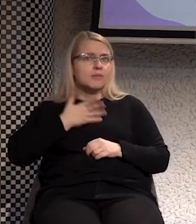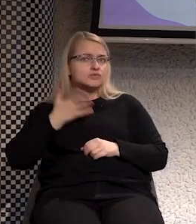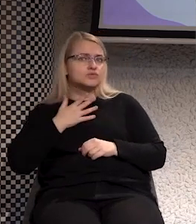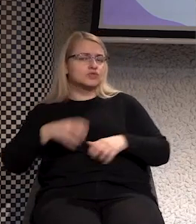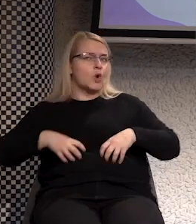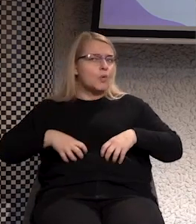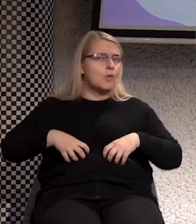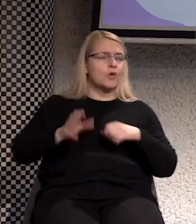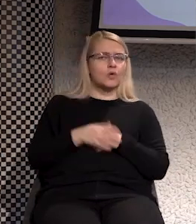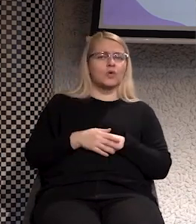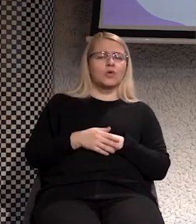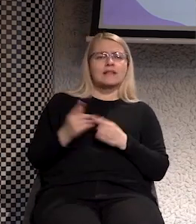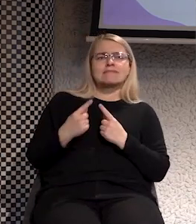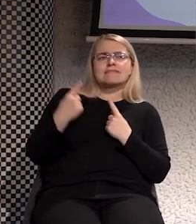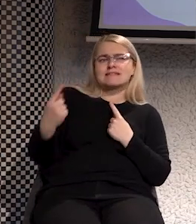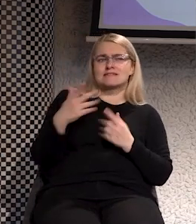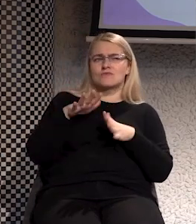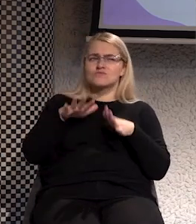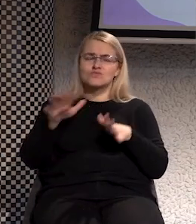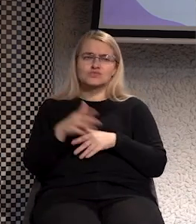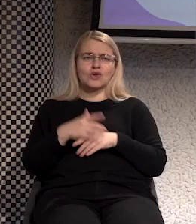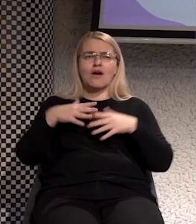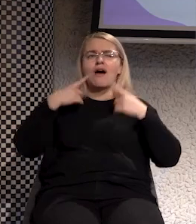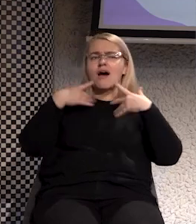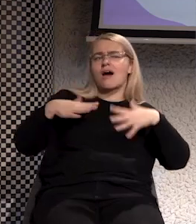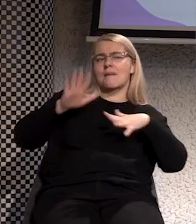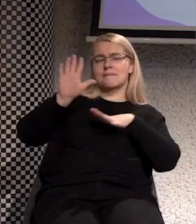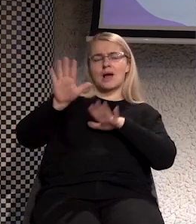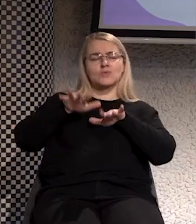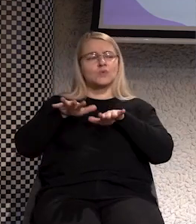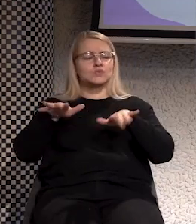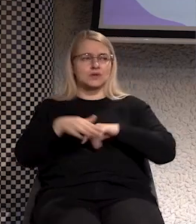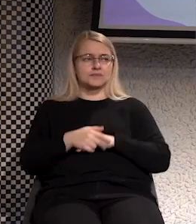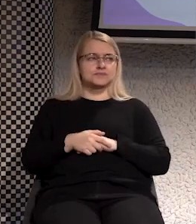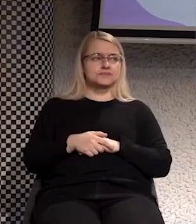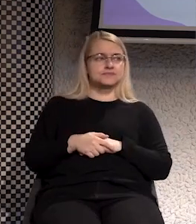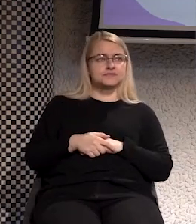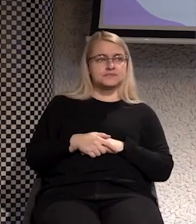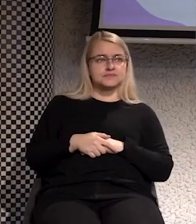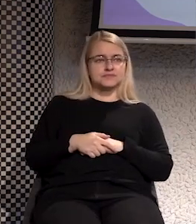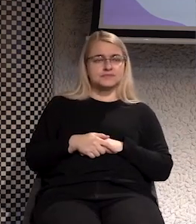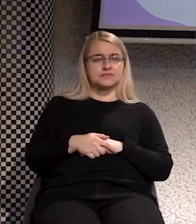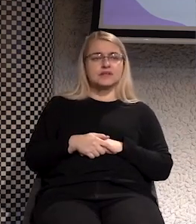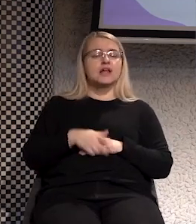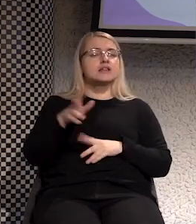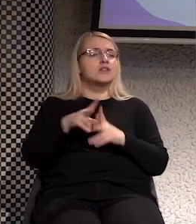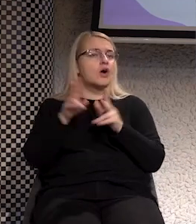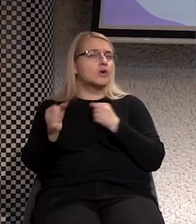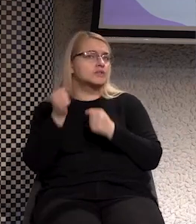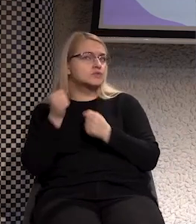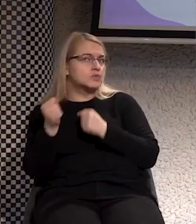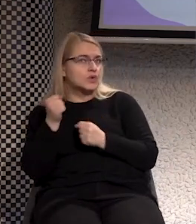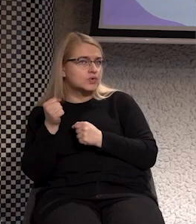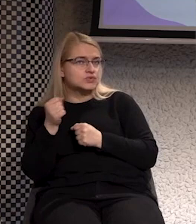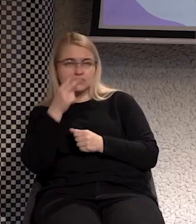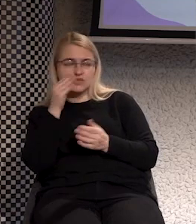jest w nich dużo dystansu, jest w nich bardzo dużo radości, która no, z racji trochę tego okresu dorastania i trudności, których doświadczają,